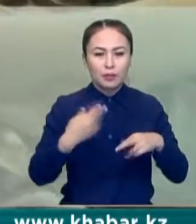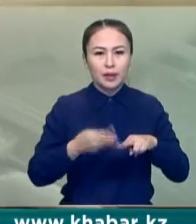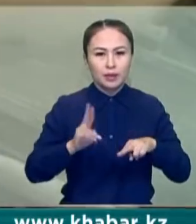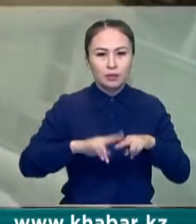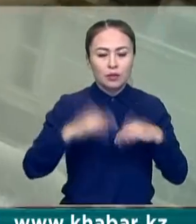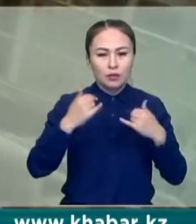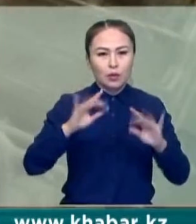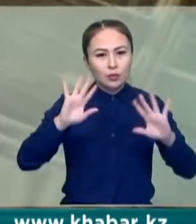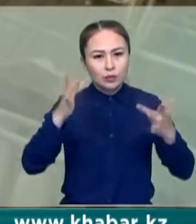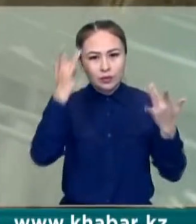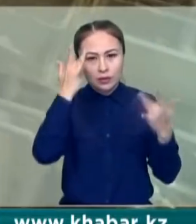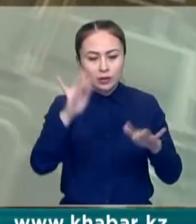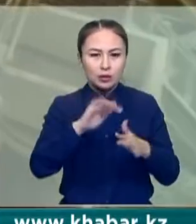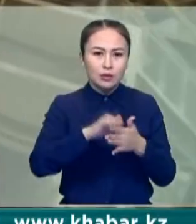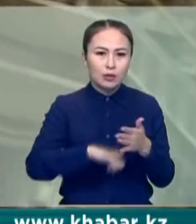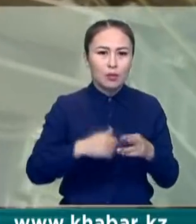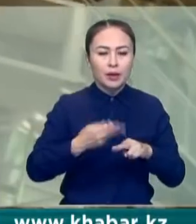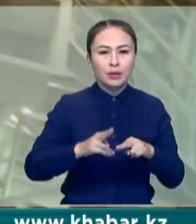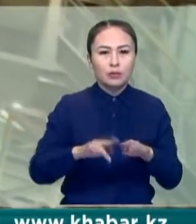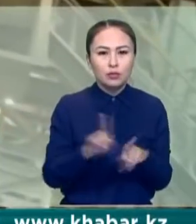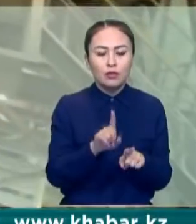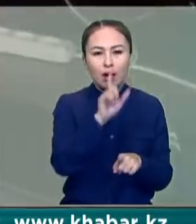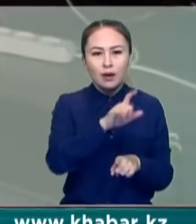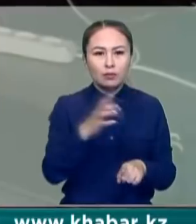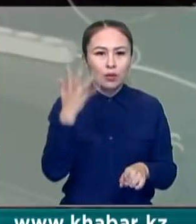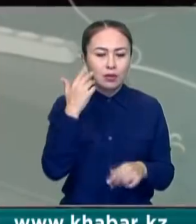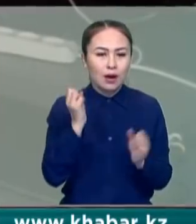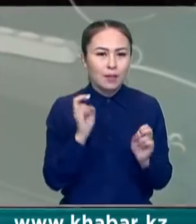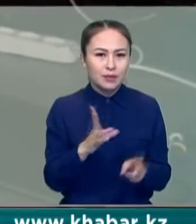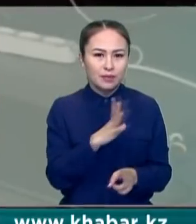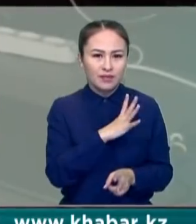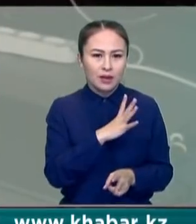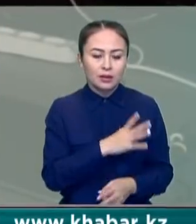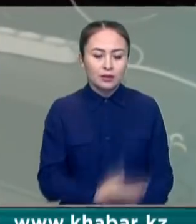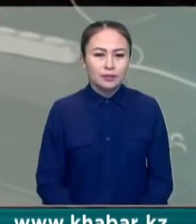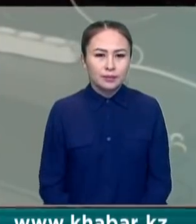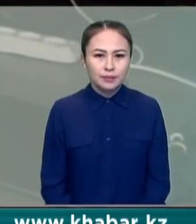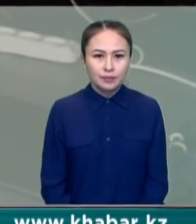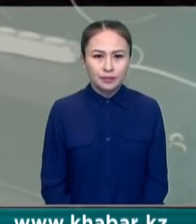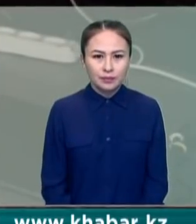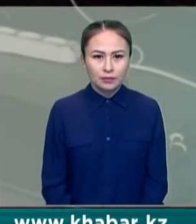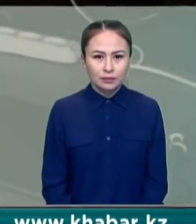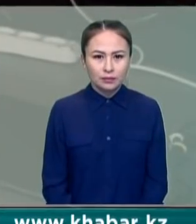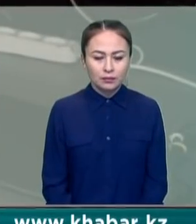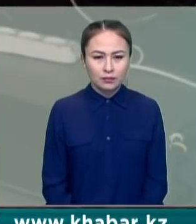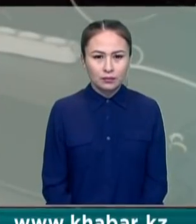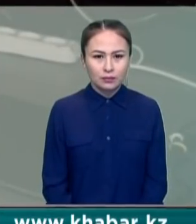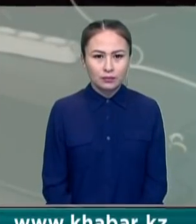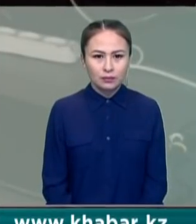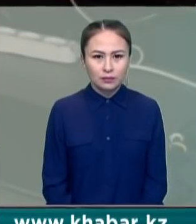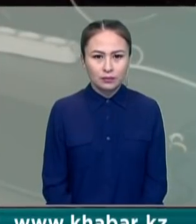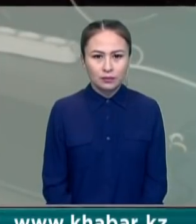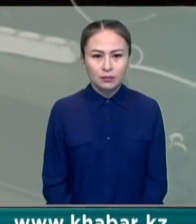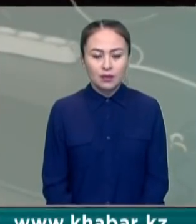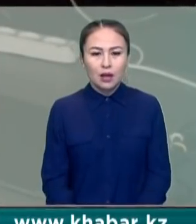Сондықтан оқыс оқиғалар жоқ тыңғасы. Десек те адам жүрген жер қауіп-қатерсіз болмайды. На данный момент мы создаем аварийную